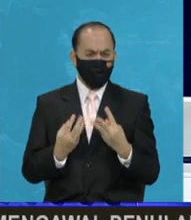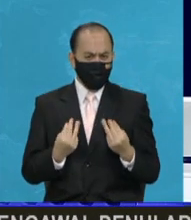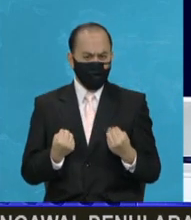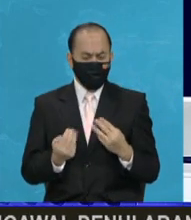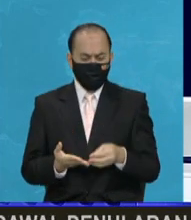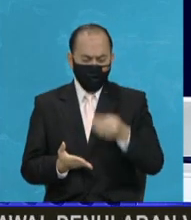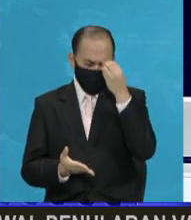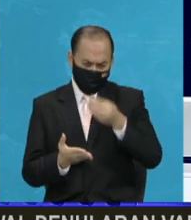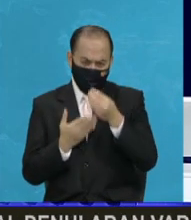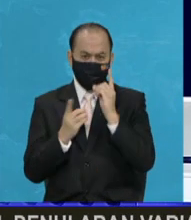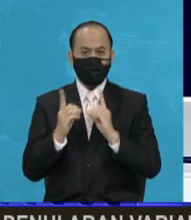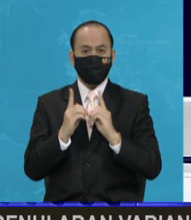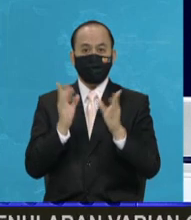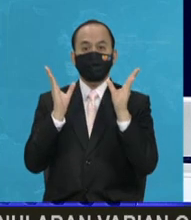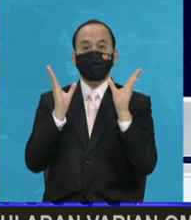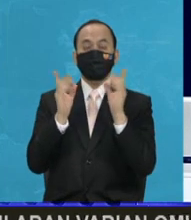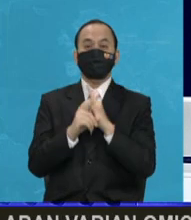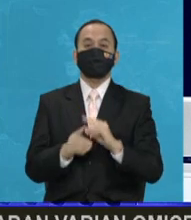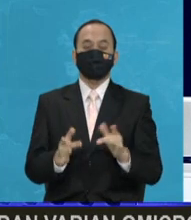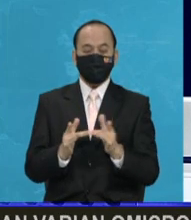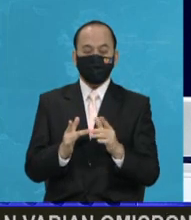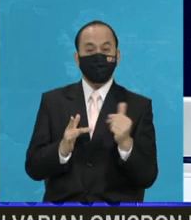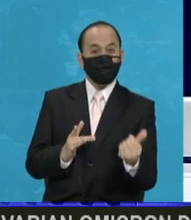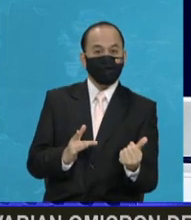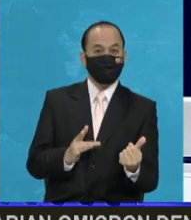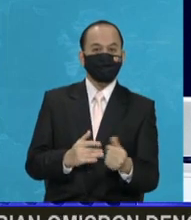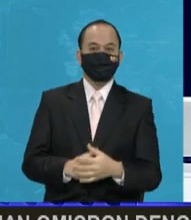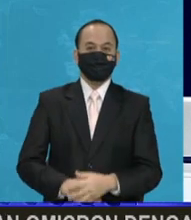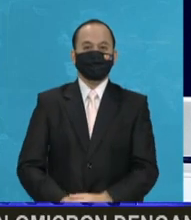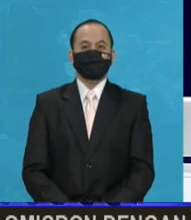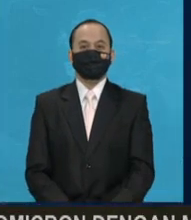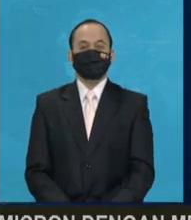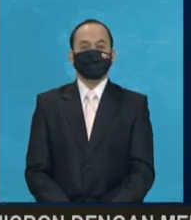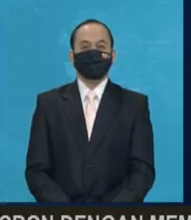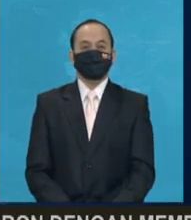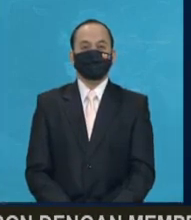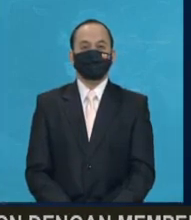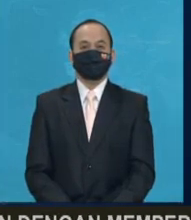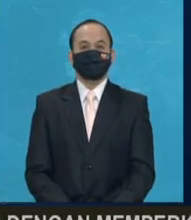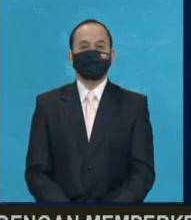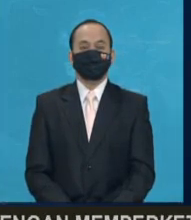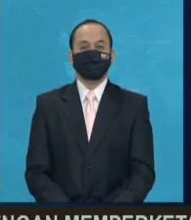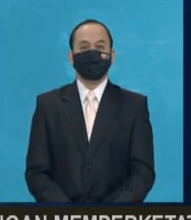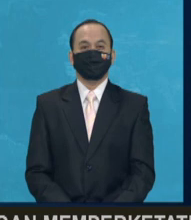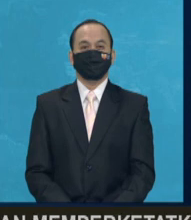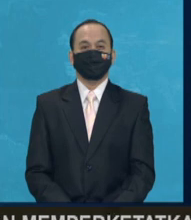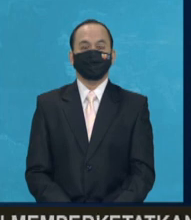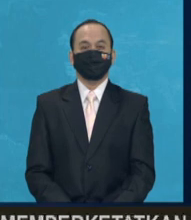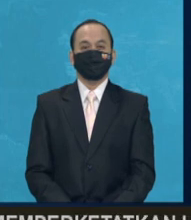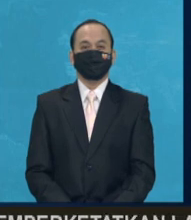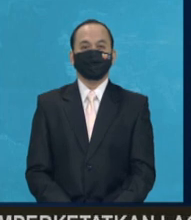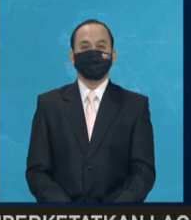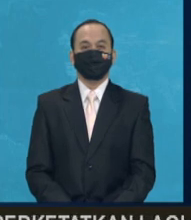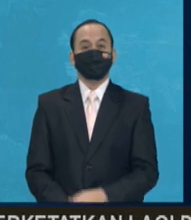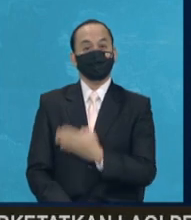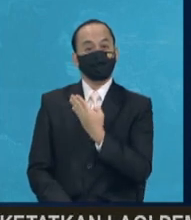deleng deleng Melayu Brunei secara Maia Kwarnas Allah Hai aku